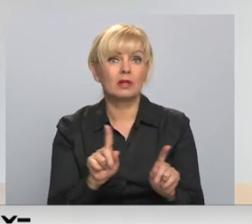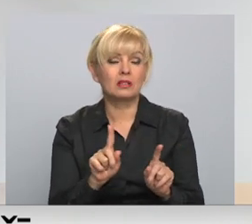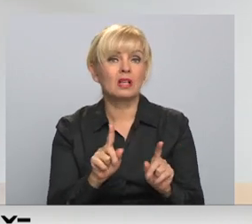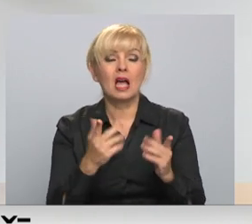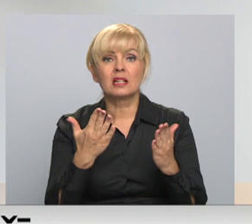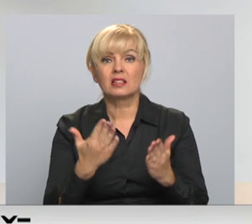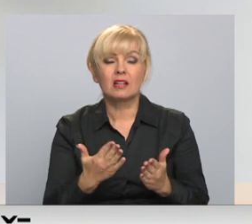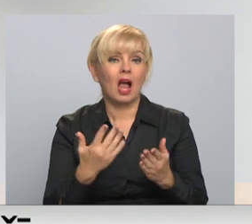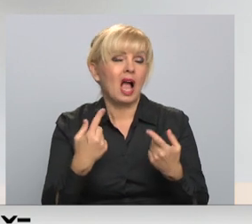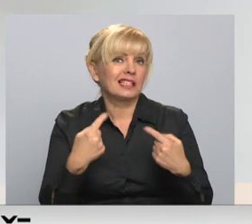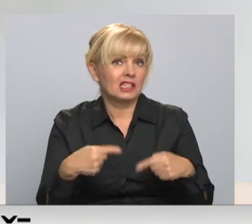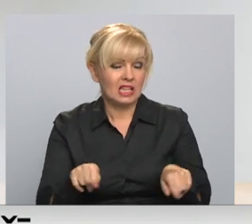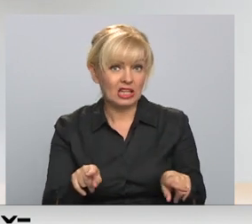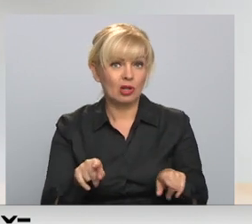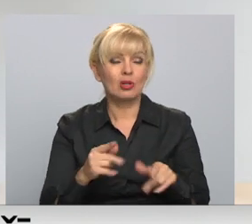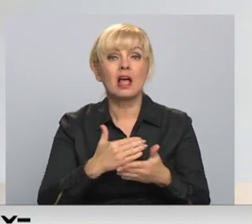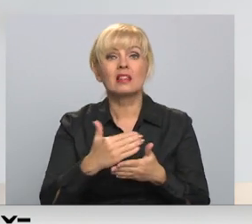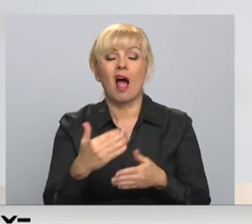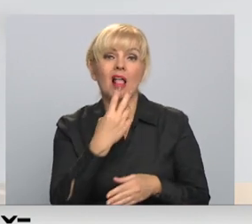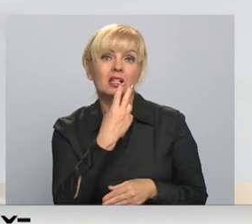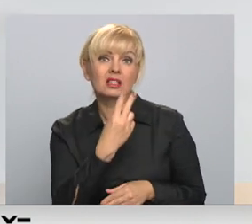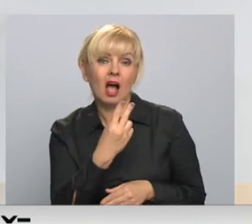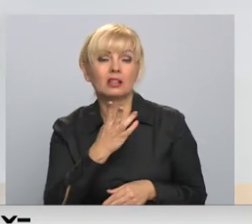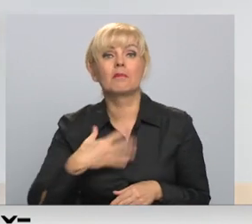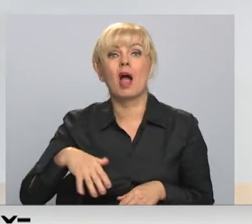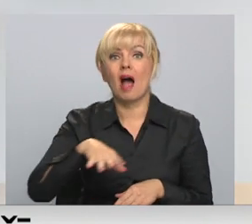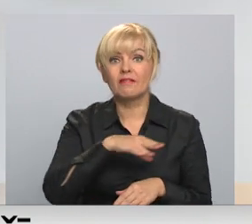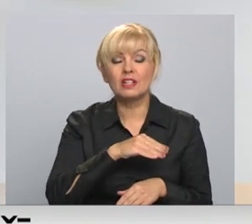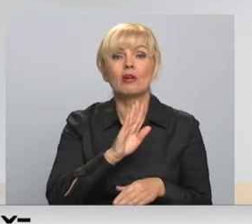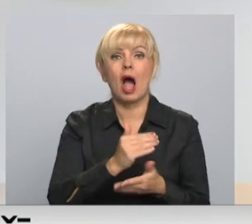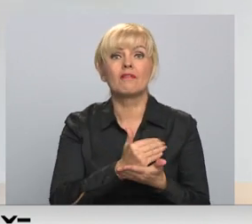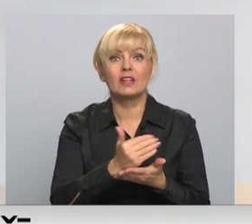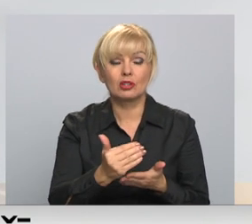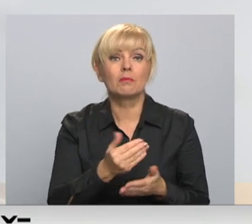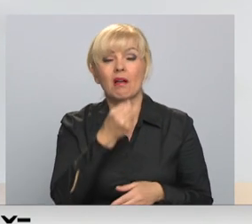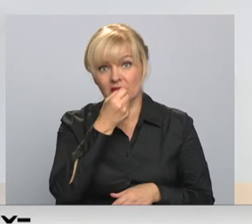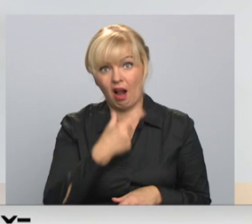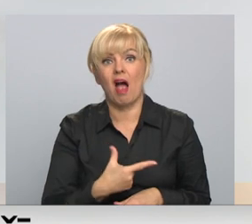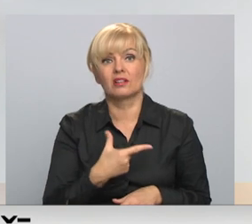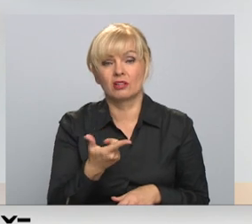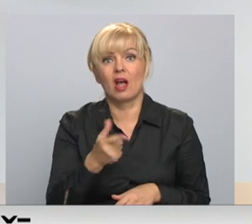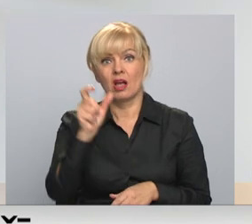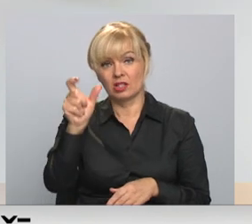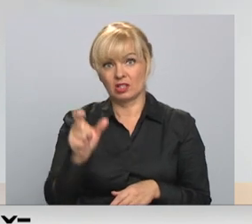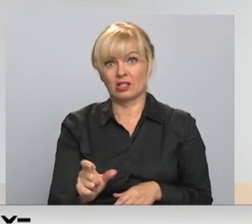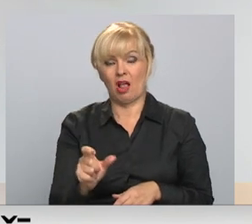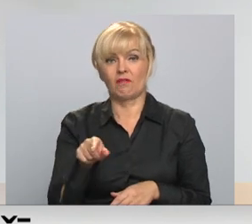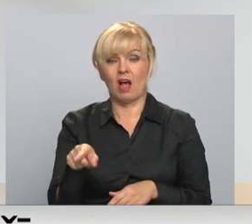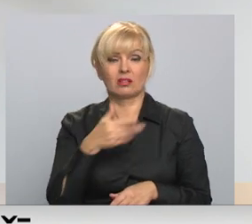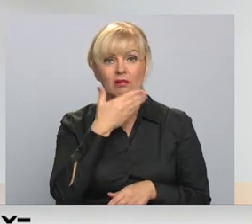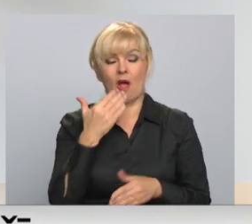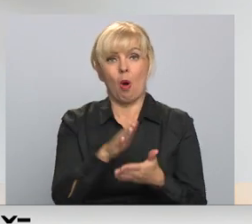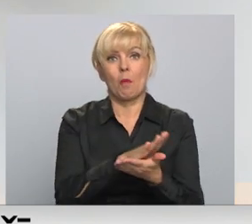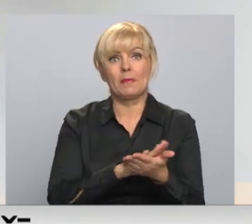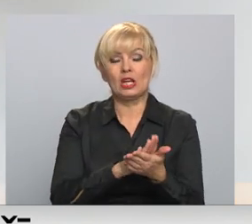pilnīgi citas, tālāk raudīsim, kā viss virzīsies. Nu, traģiski, un arī tam cilvēkam, nu, viņš nav